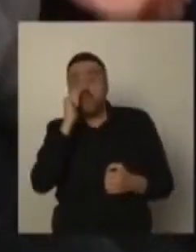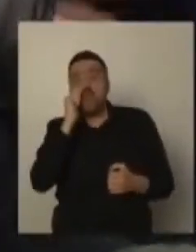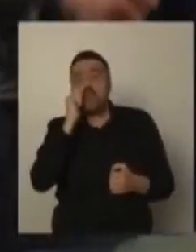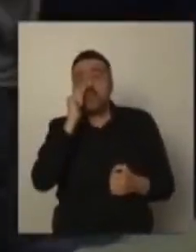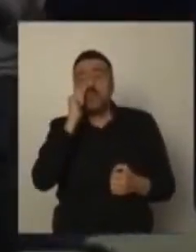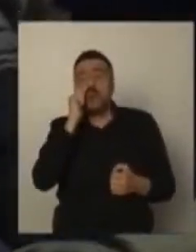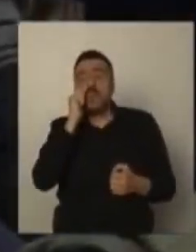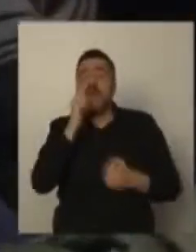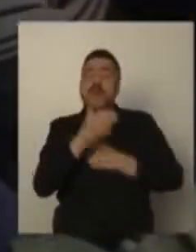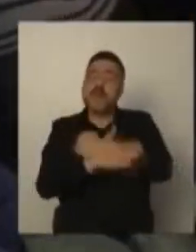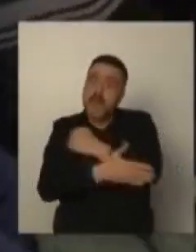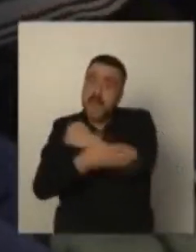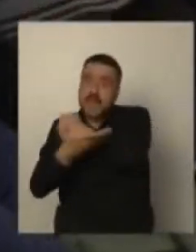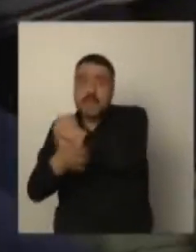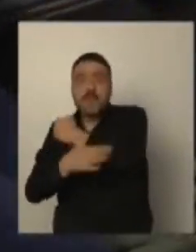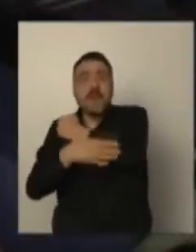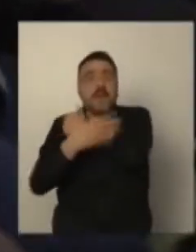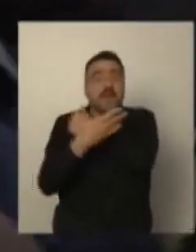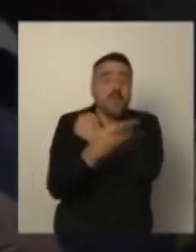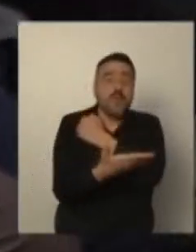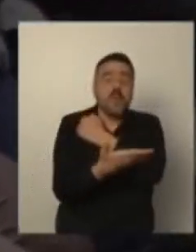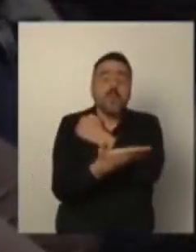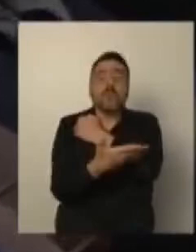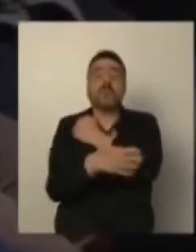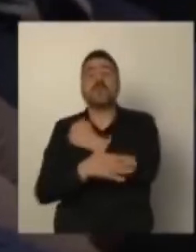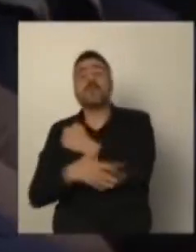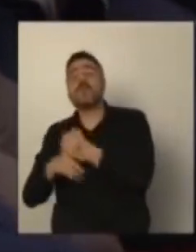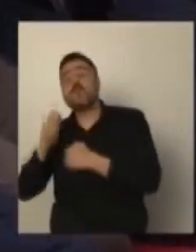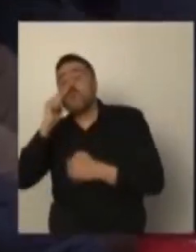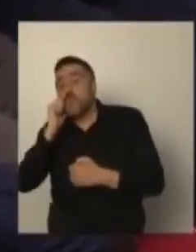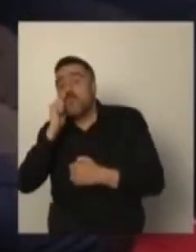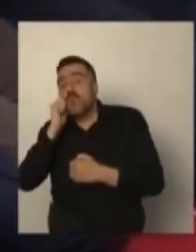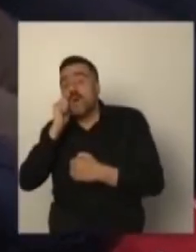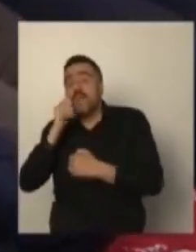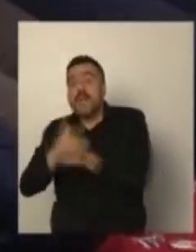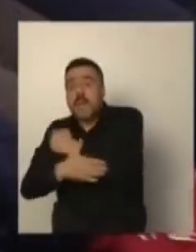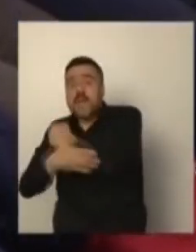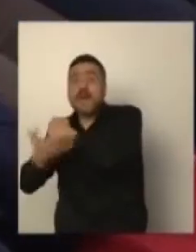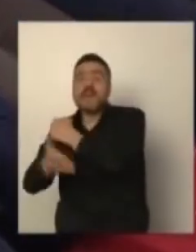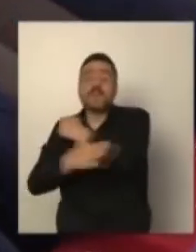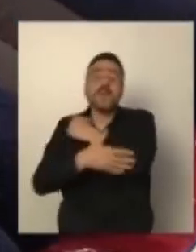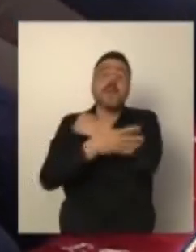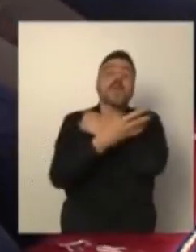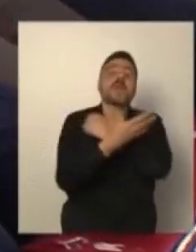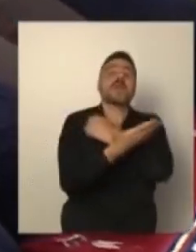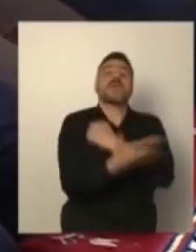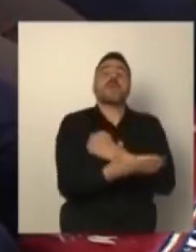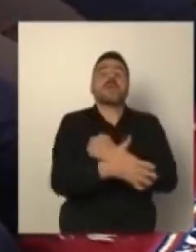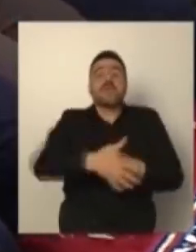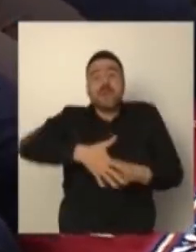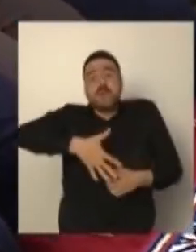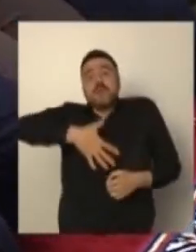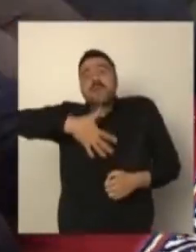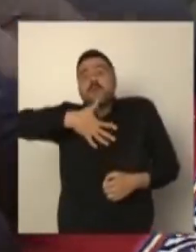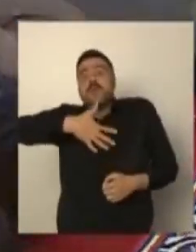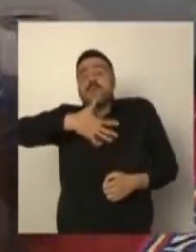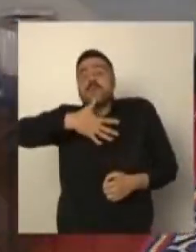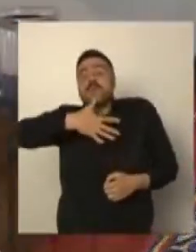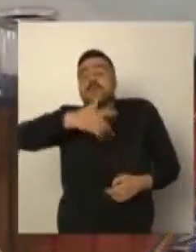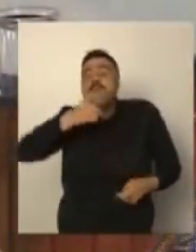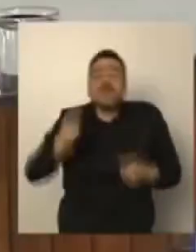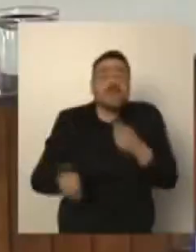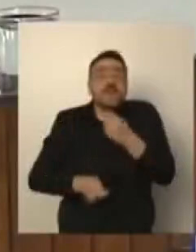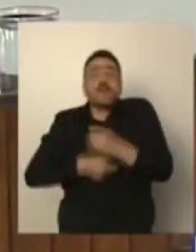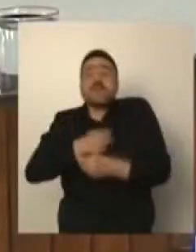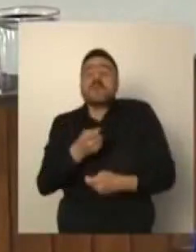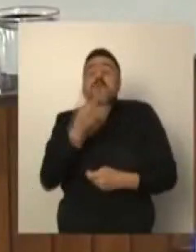dertlenen, onların sıkıntısına ortak olan, onlara yardım etme bilinci ve gayreti içerisinde